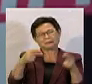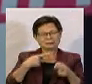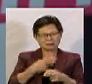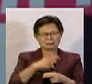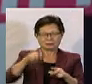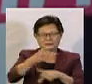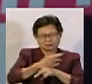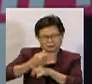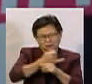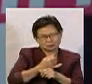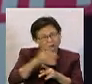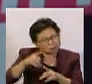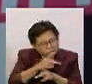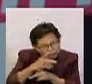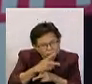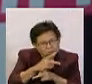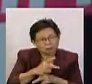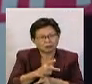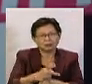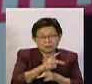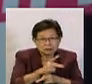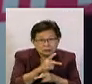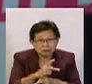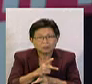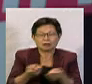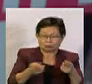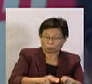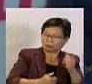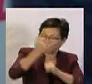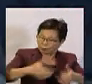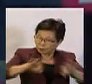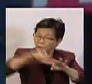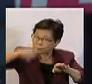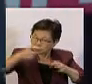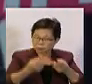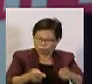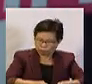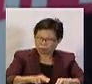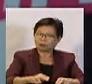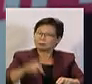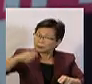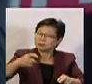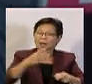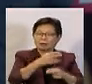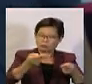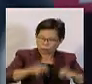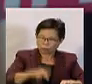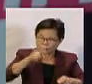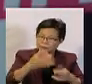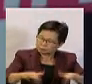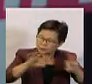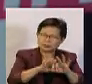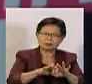kena berhati-hati je lah bila deal tu. Yeah. Make sure ada kontrak. Kontrak paling penting. Tapi kalau tak